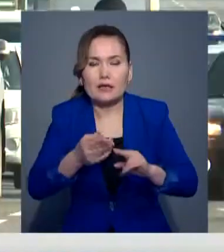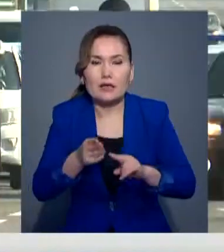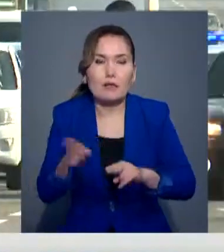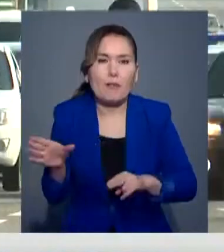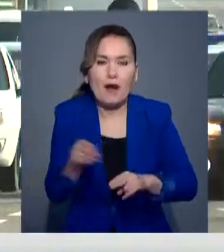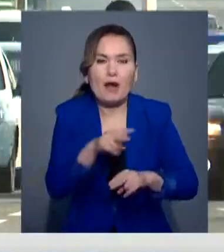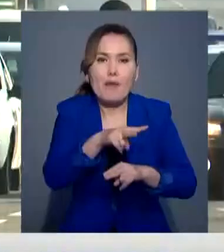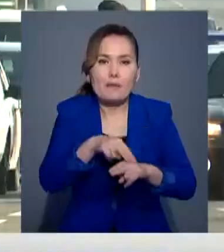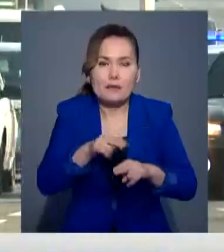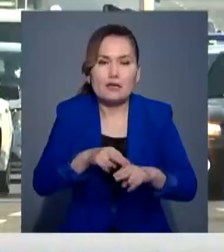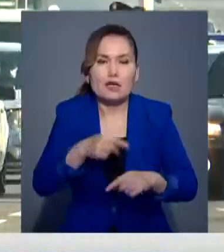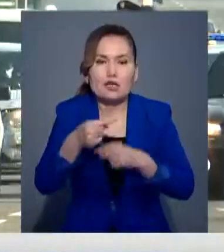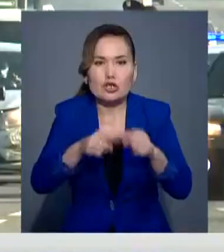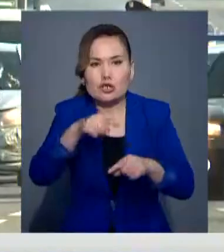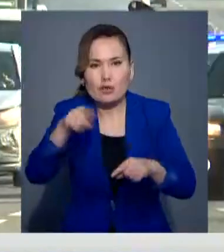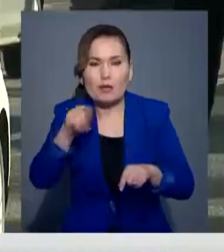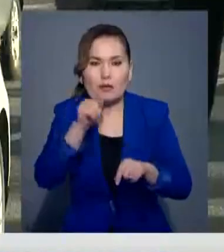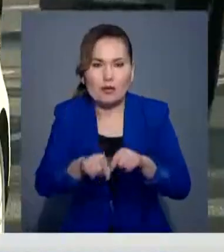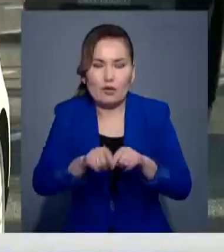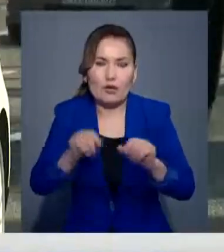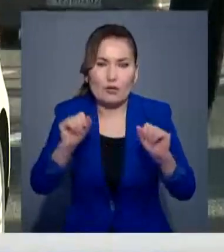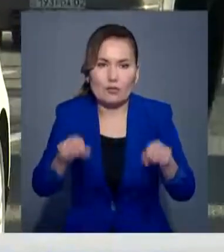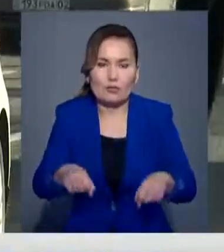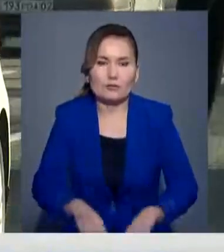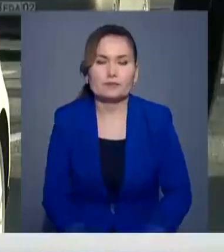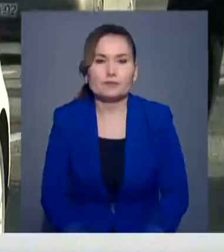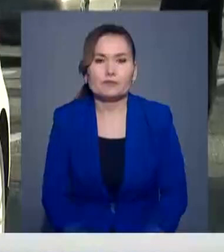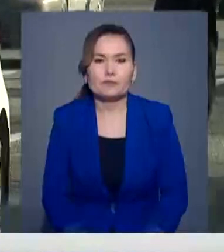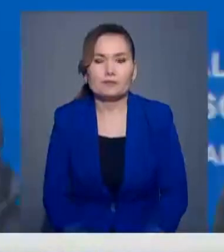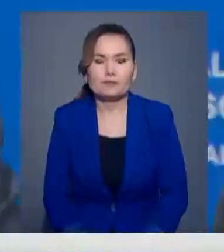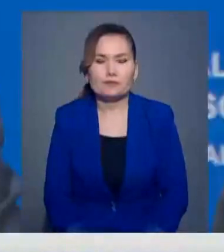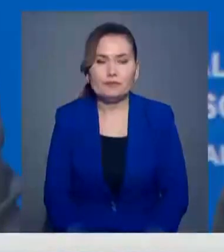кәсіпкерлер бизнес сәйкестендіру нөмірін енгізіп тексере алады.